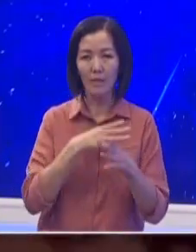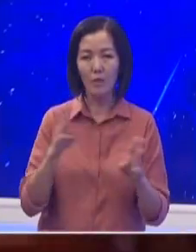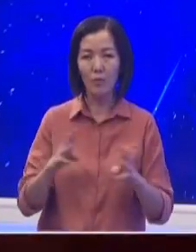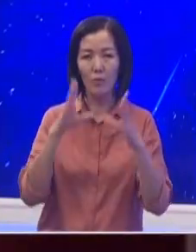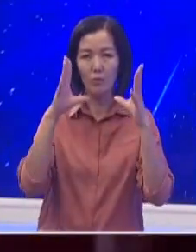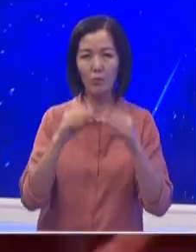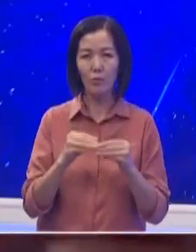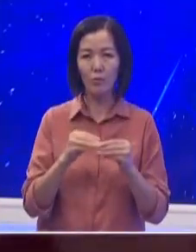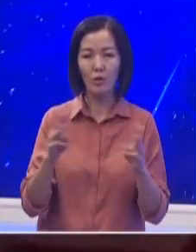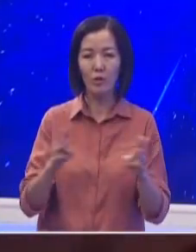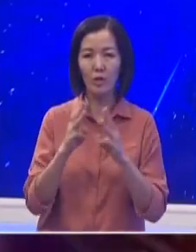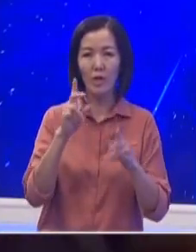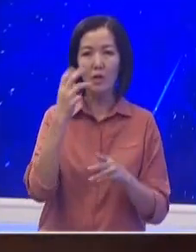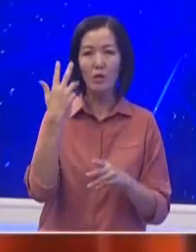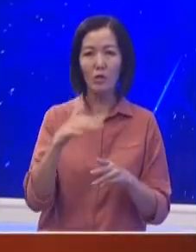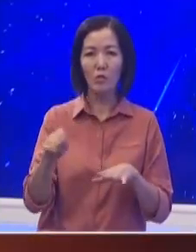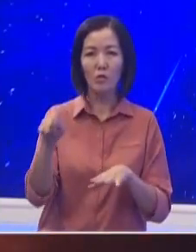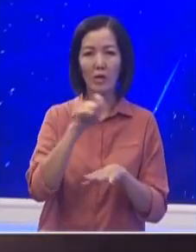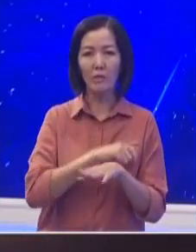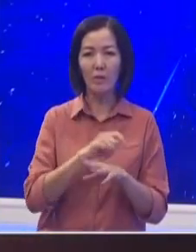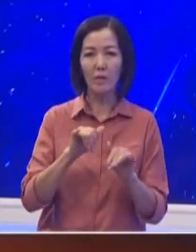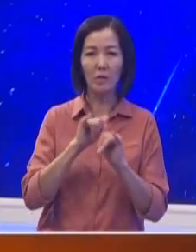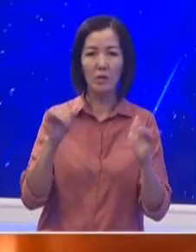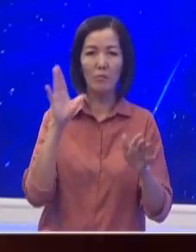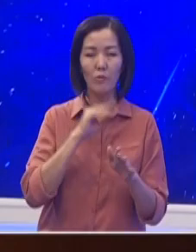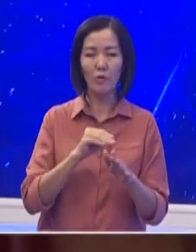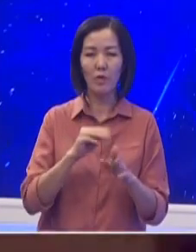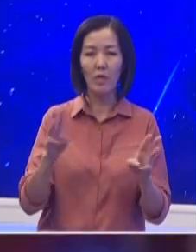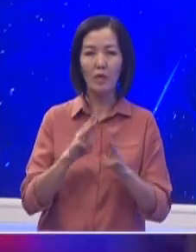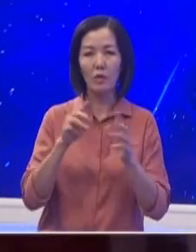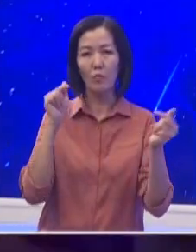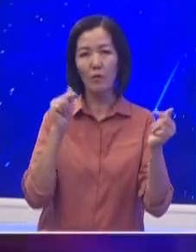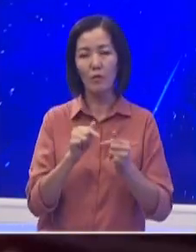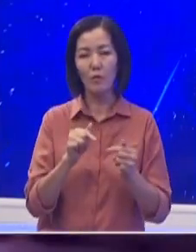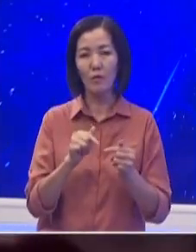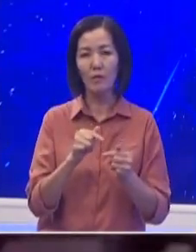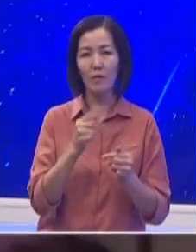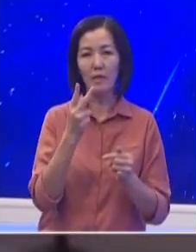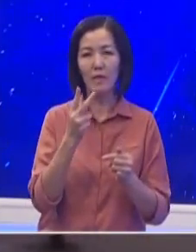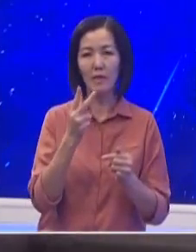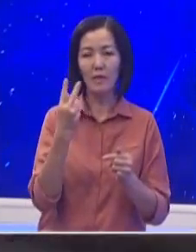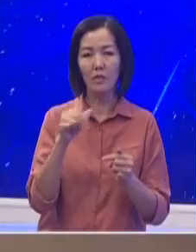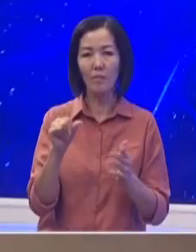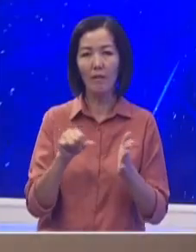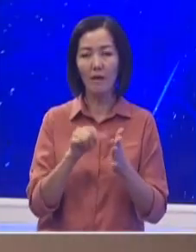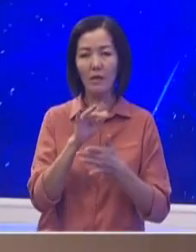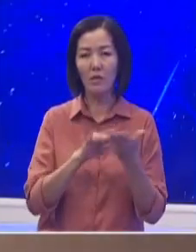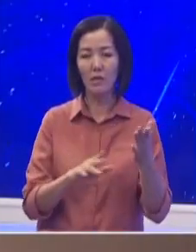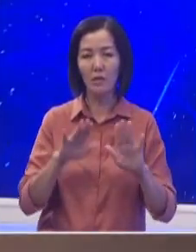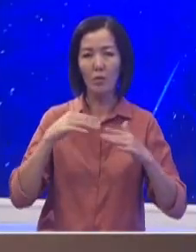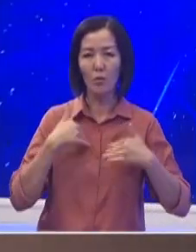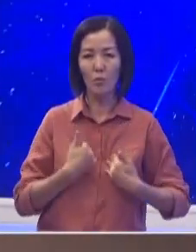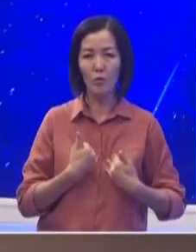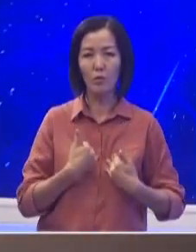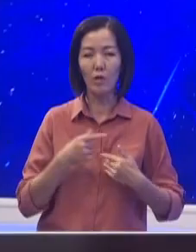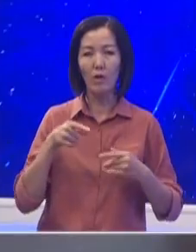сөндірушілер келгенде жалын 250 шаршы метр аумақты шарпып үлгерген. Тілсіз жаумен күрес сағат 2:26-ға дейін жалғасты. Өкінішке қарай оқиға